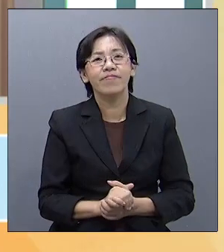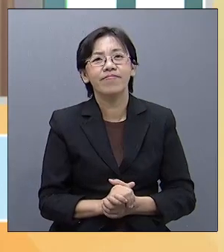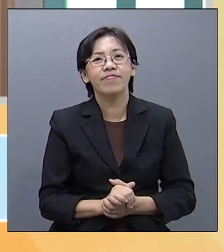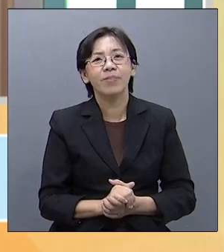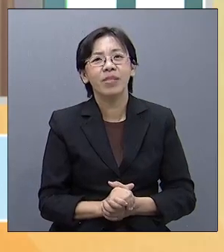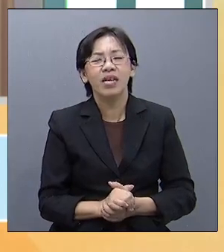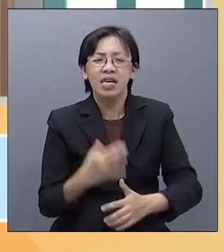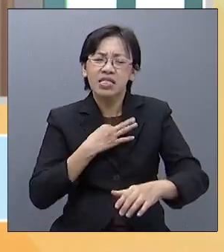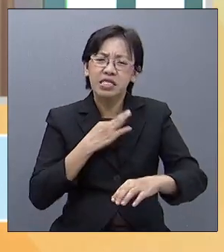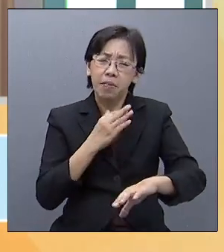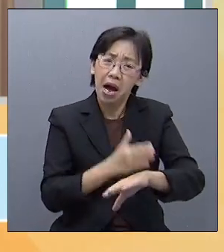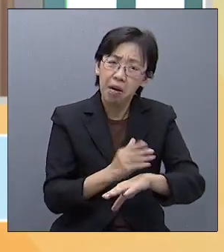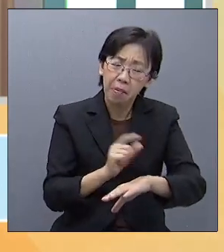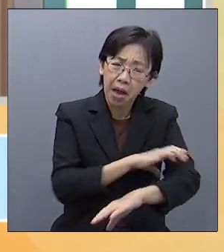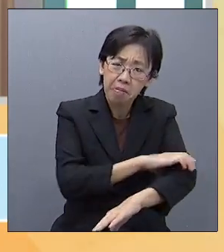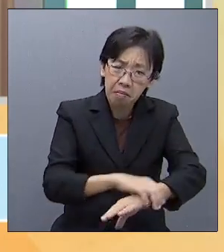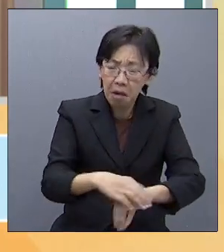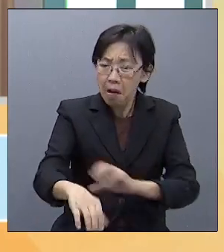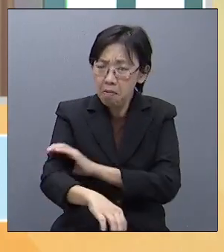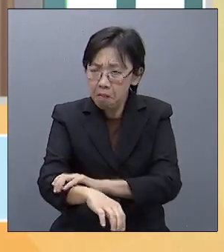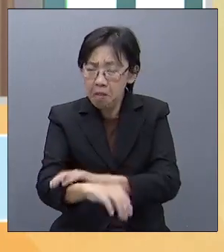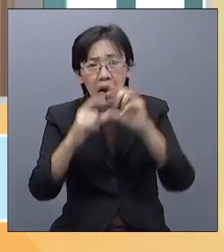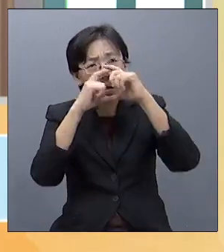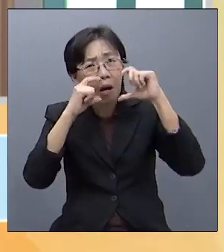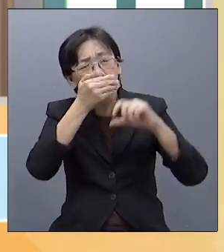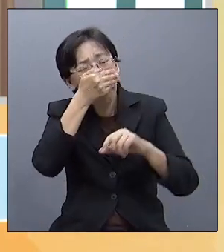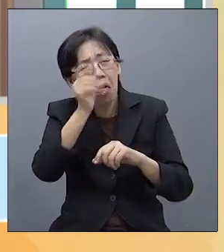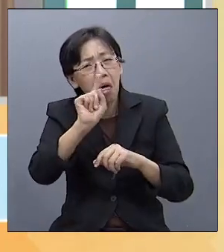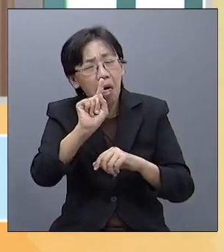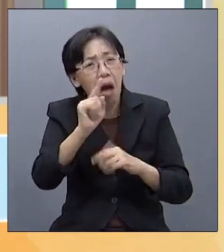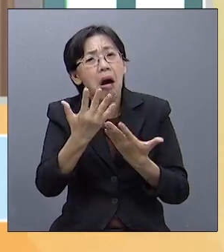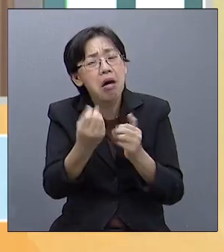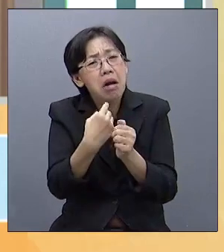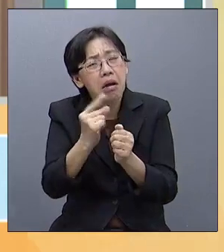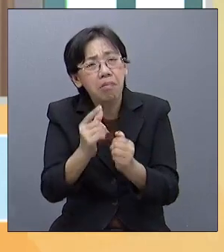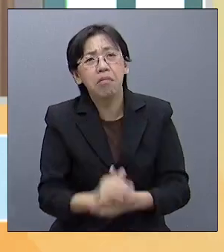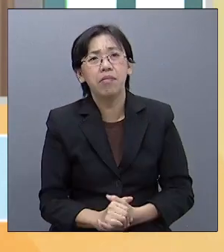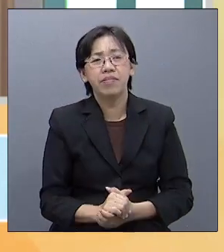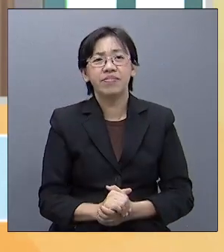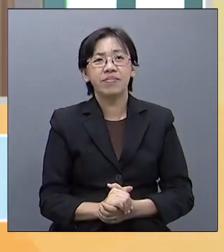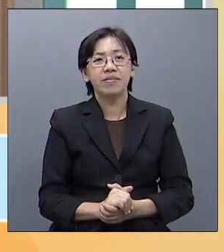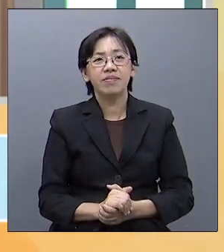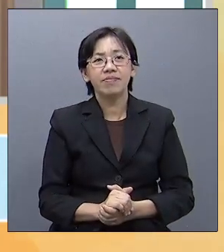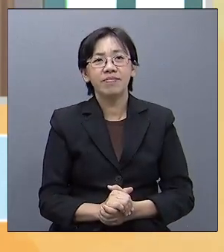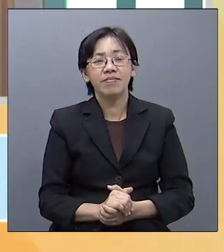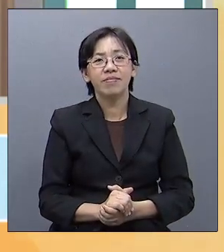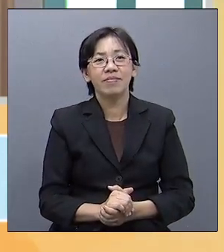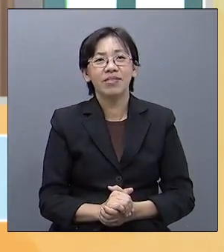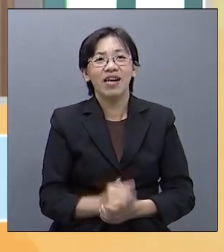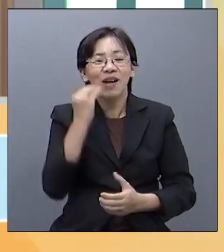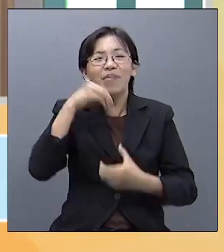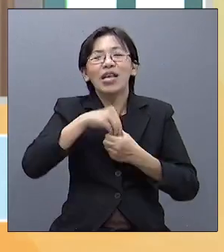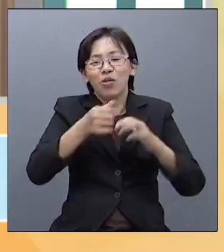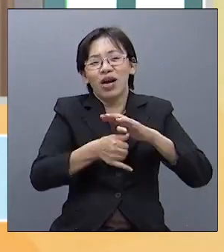องใส่เสื้อผ้าให้แน่นหนาขึ้นรัดกุมขึ้นหรือใส่หน้ากากเหมือนที่น้องยุ้ยบอกแบบนี้ไหมฮะถึงขั้นนั้นดีไหมครับ โอ้ถ้าอย่างนั้นอยู่บ้านดีกว่